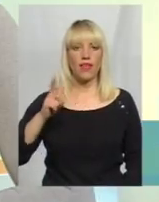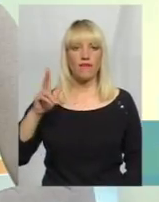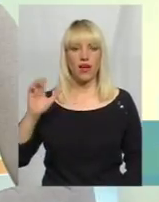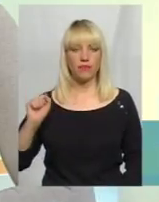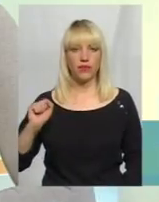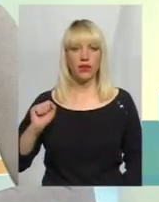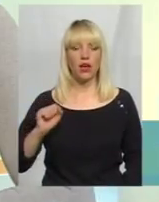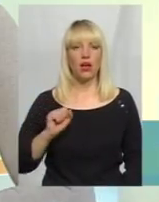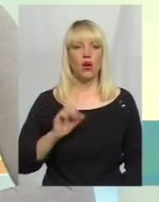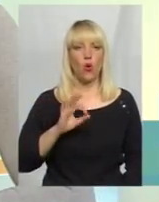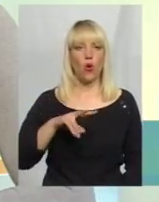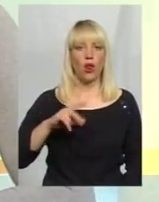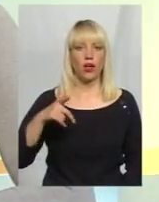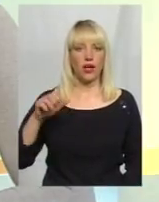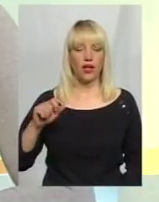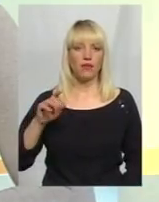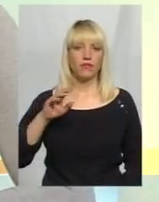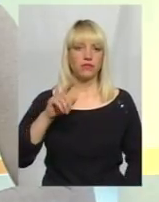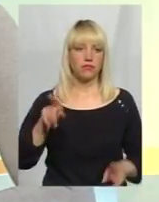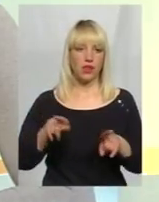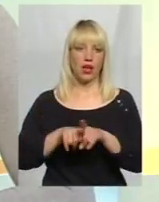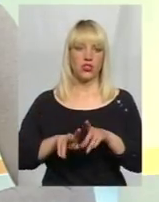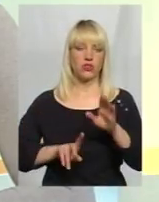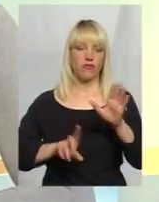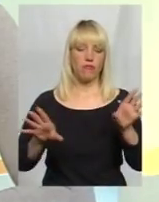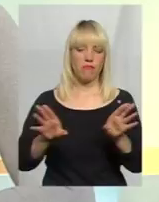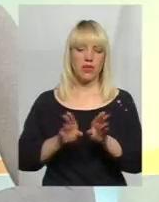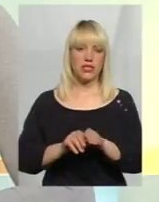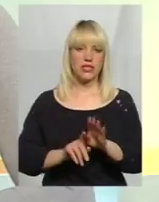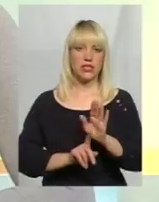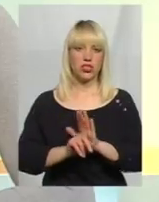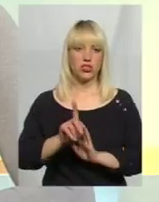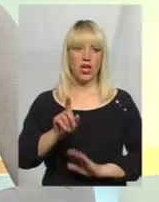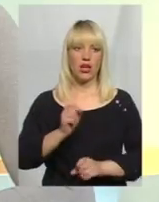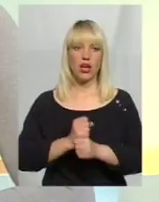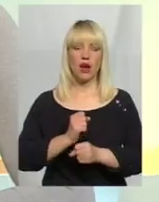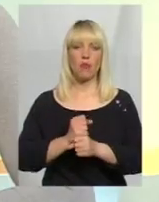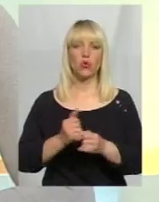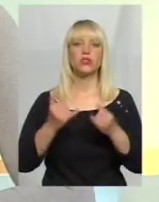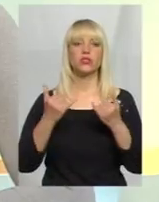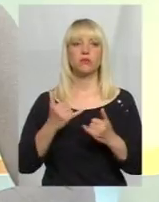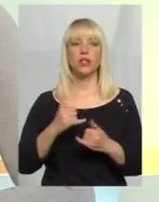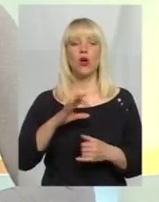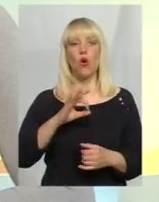Ольга Николаева точно так же начинала, мы вместе начинали работу. Сейчас